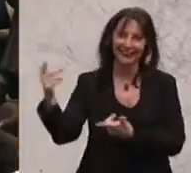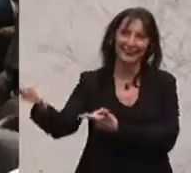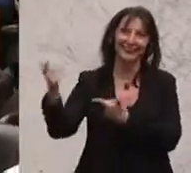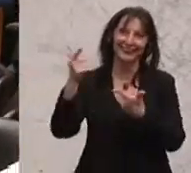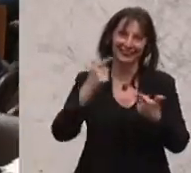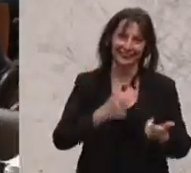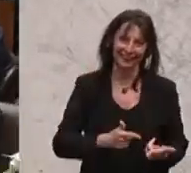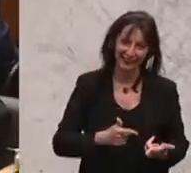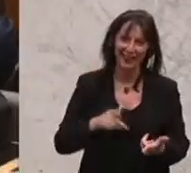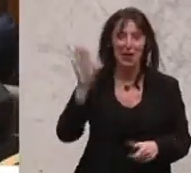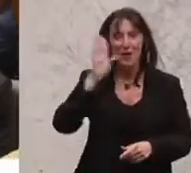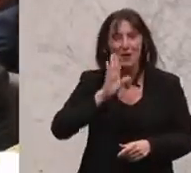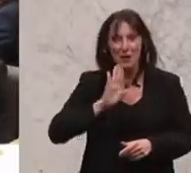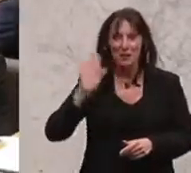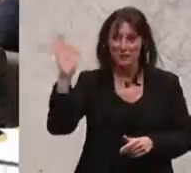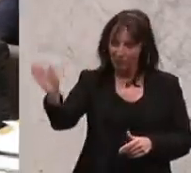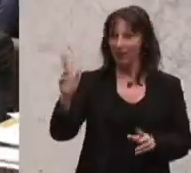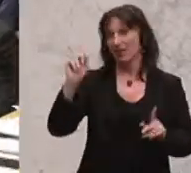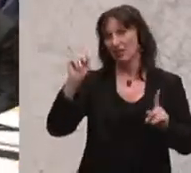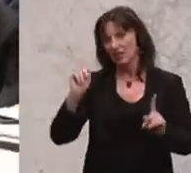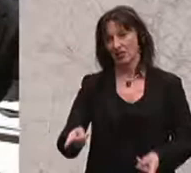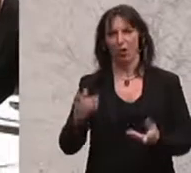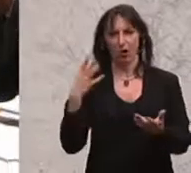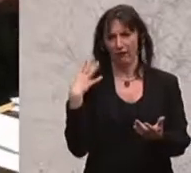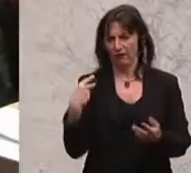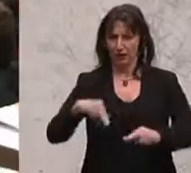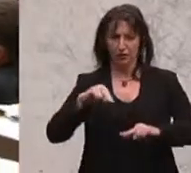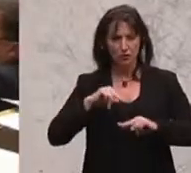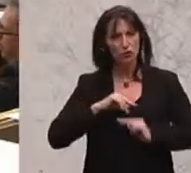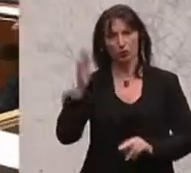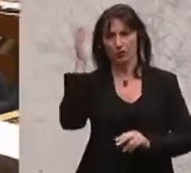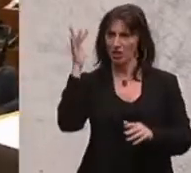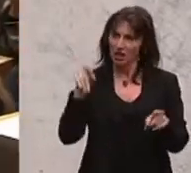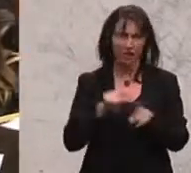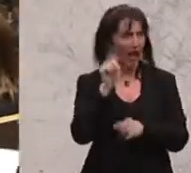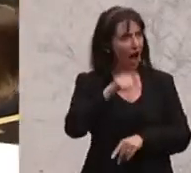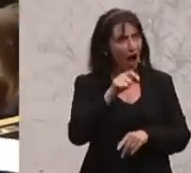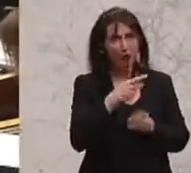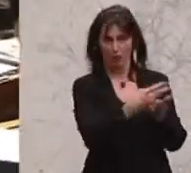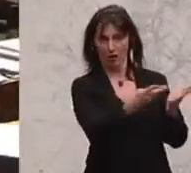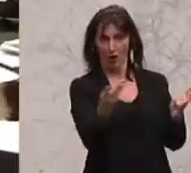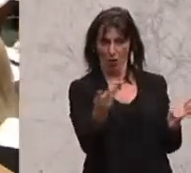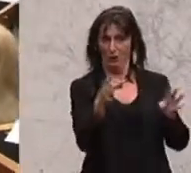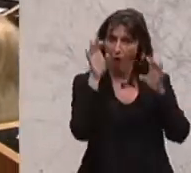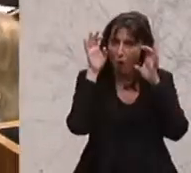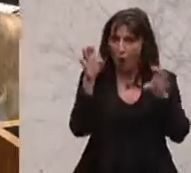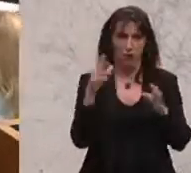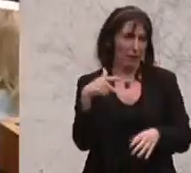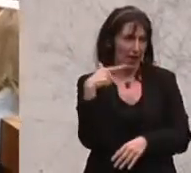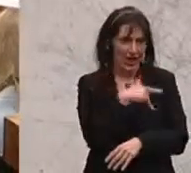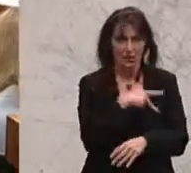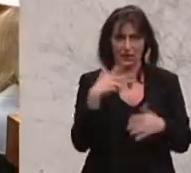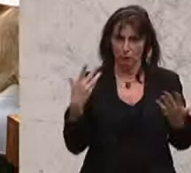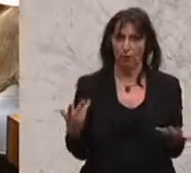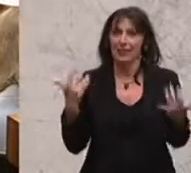ich lade Sie ein, kommen Sie zur Vernunft, so wie die Abgeordneten hier, und zwar auch von ÖVP und SPÖ.